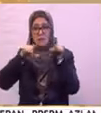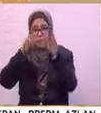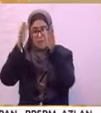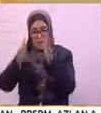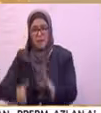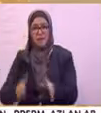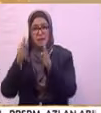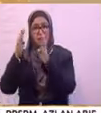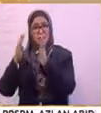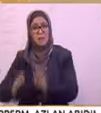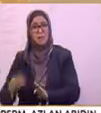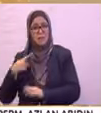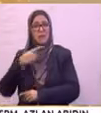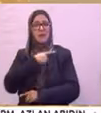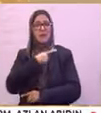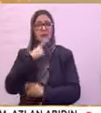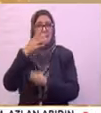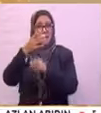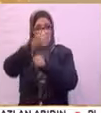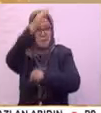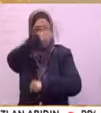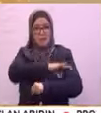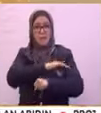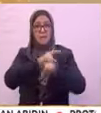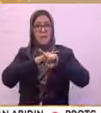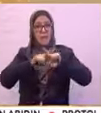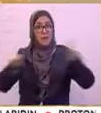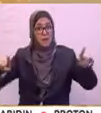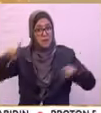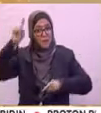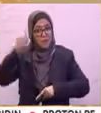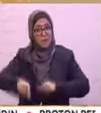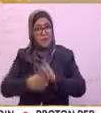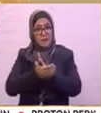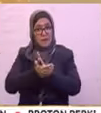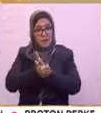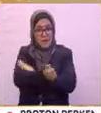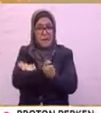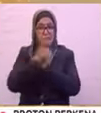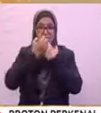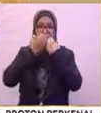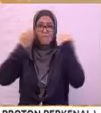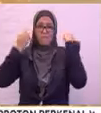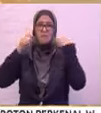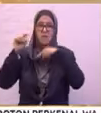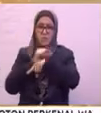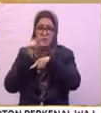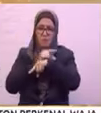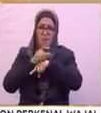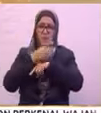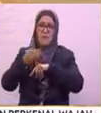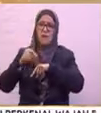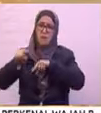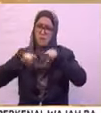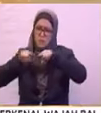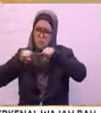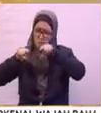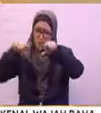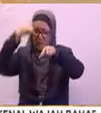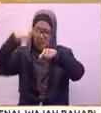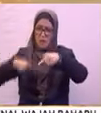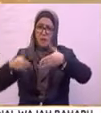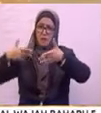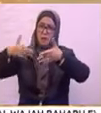daripadanya. Tetapi kita mesti cekap gunakannya dan berlumba untuk nak menangani